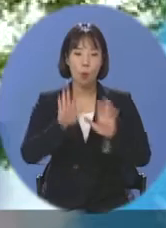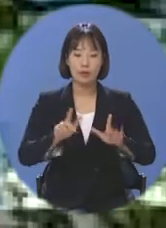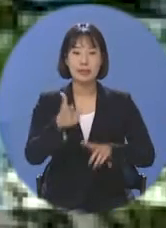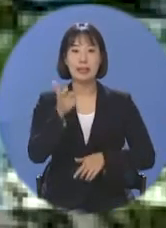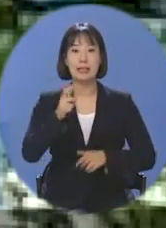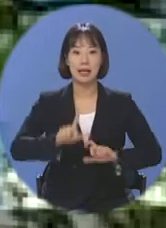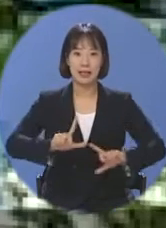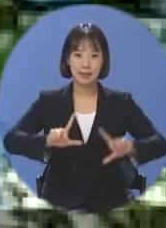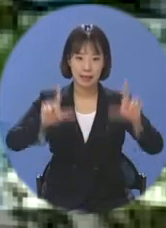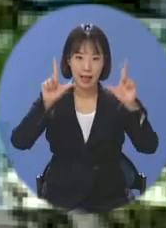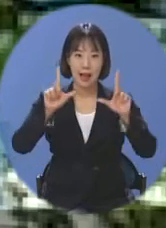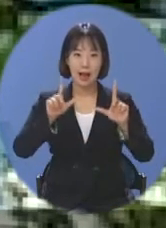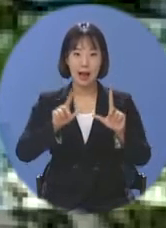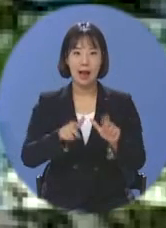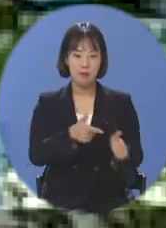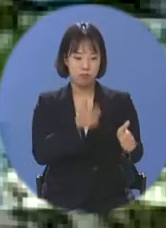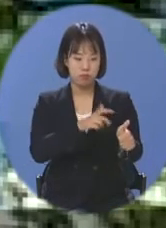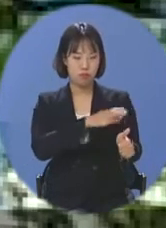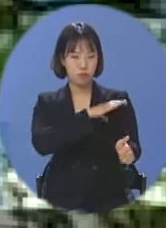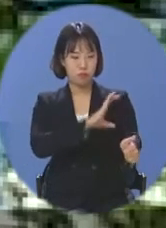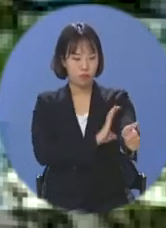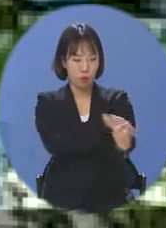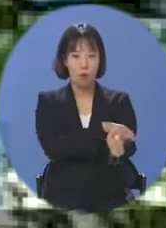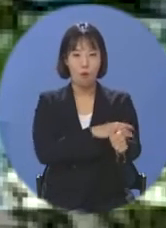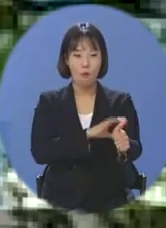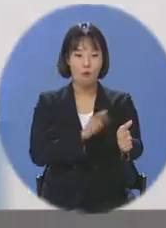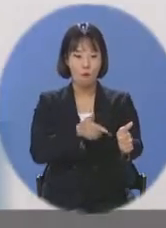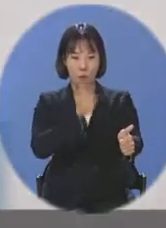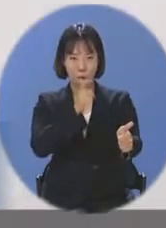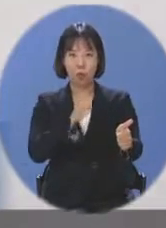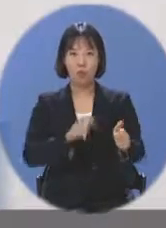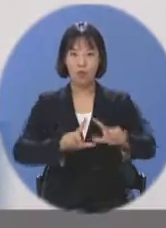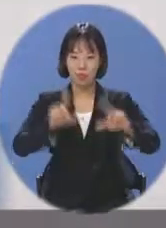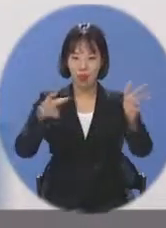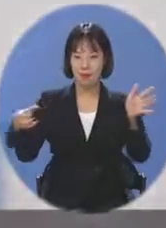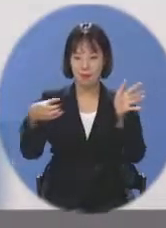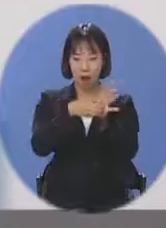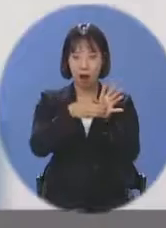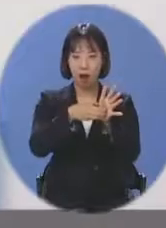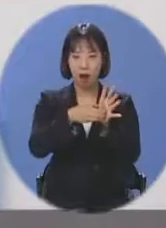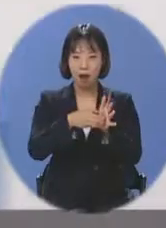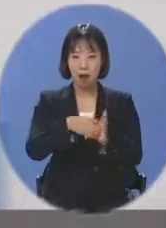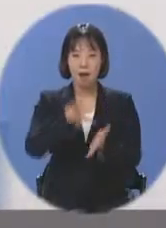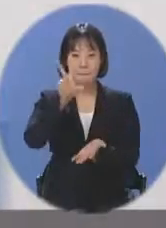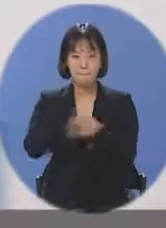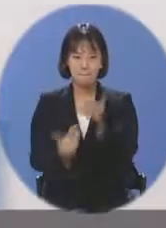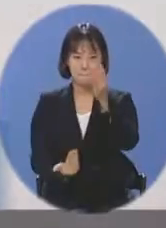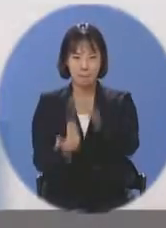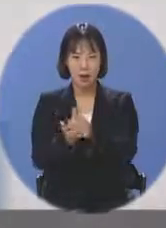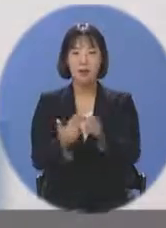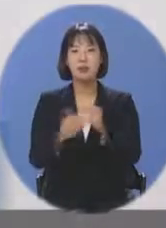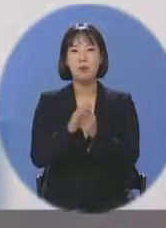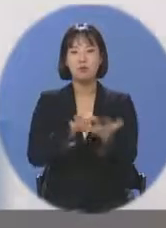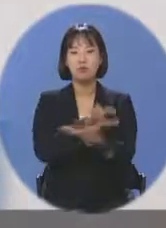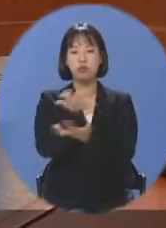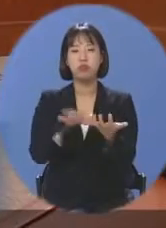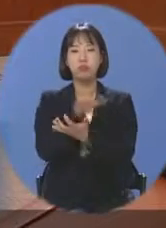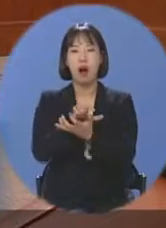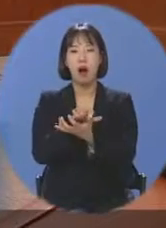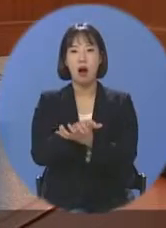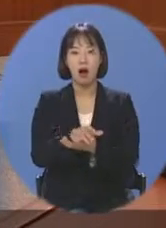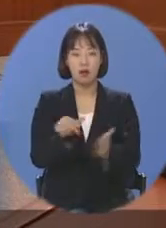독재에 심장을 쏜 날이라는 내용의 글을 올린 뒤 논란이 일자 삭제했습니다. 탕탕절은 인터넷상에서